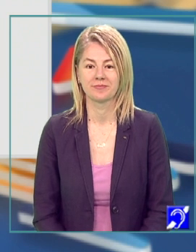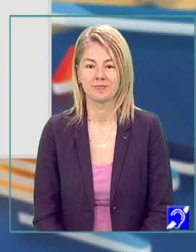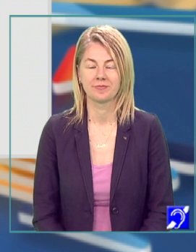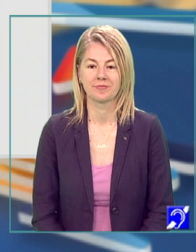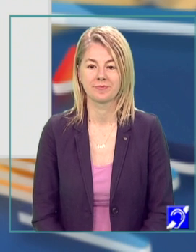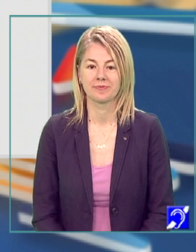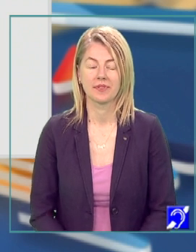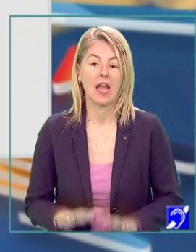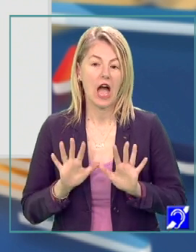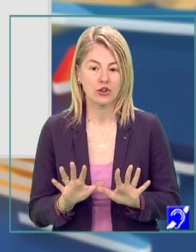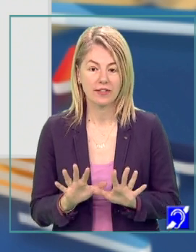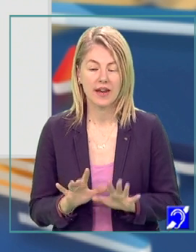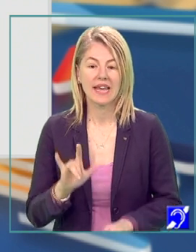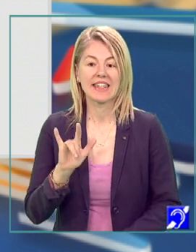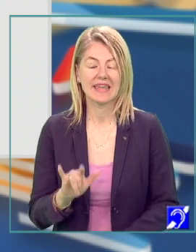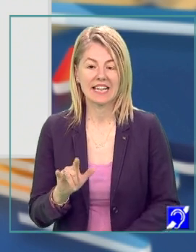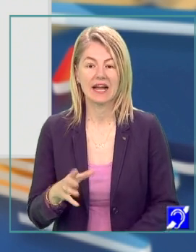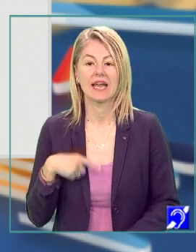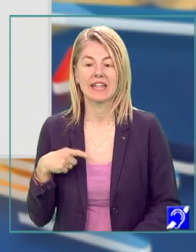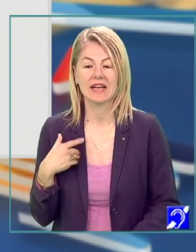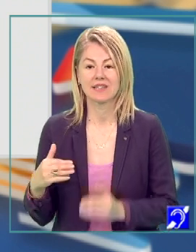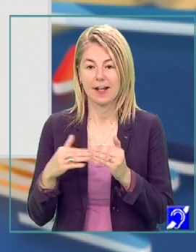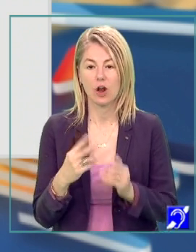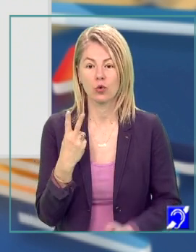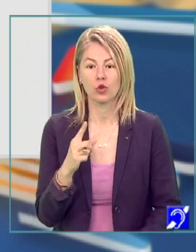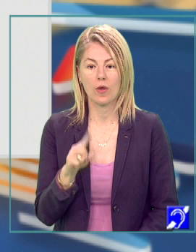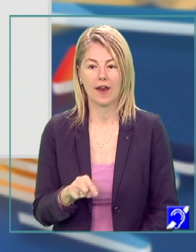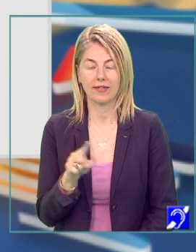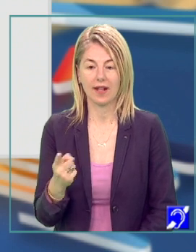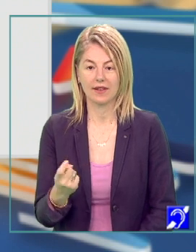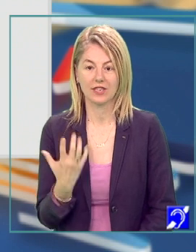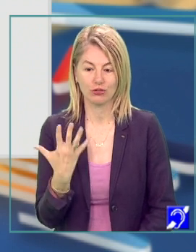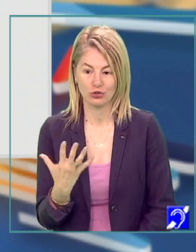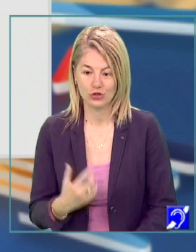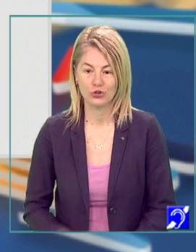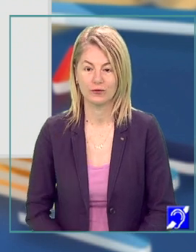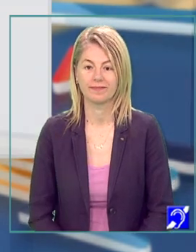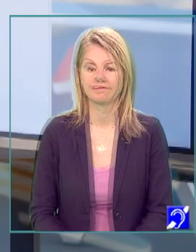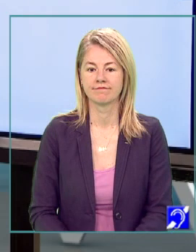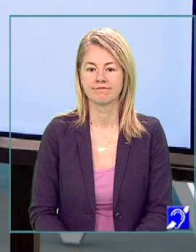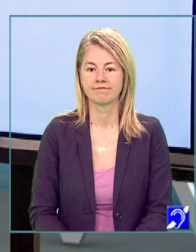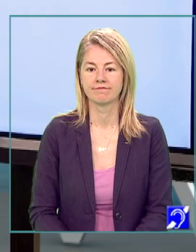5. Așadar, Y ne-a dat că este egal cu 2 radical din 5.